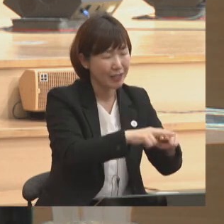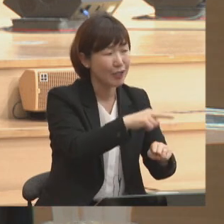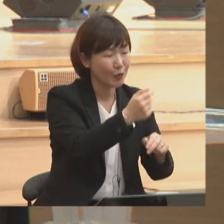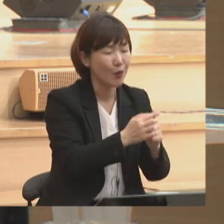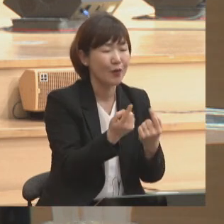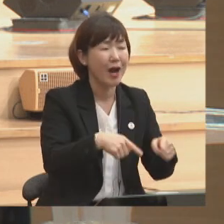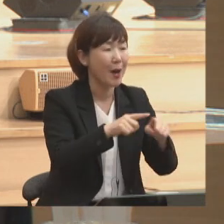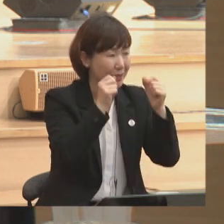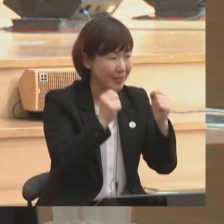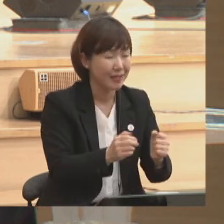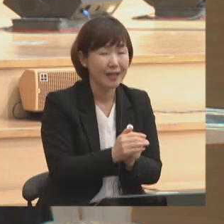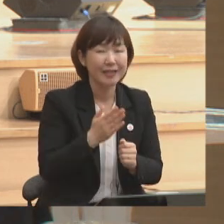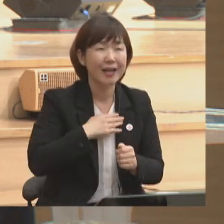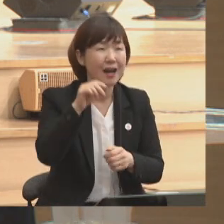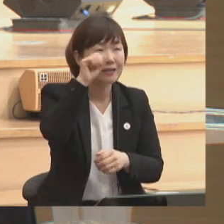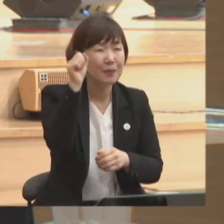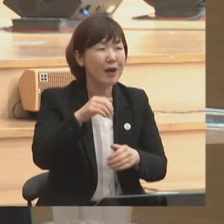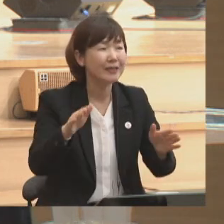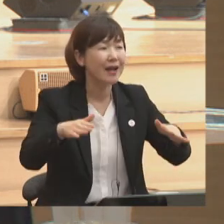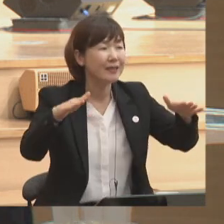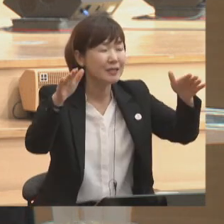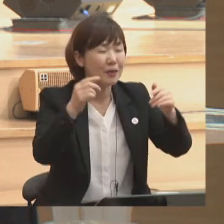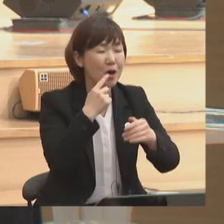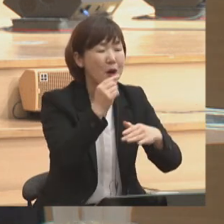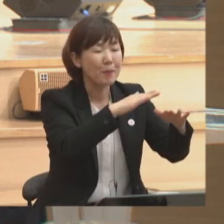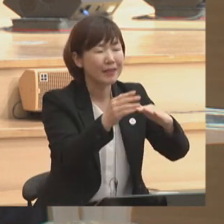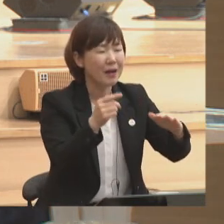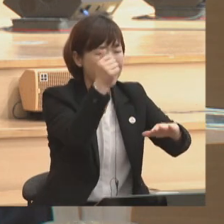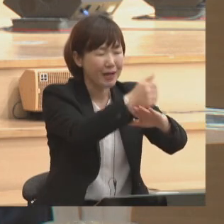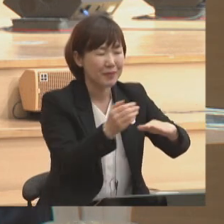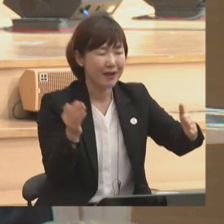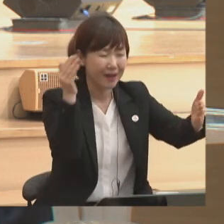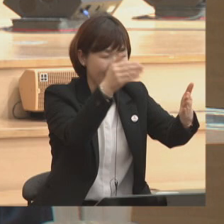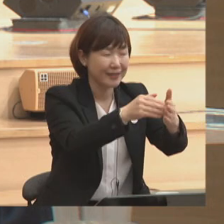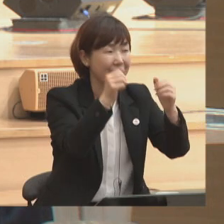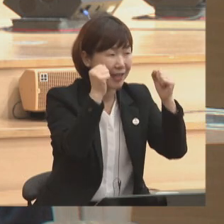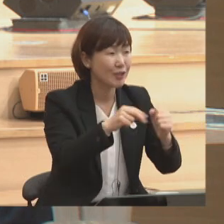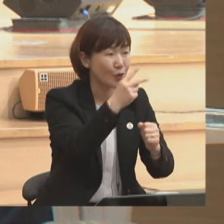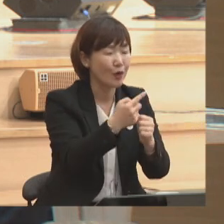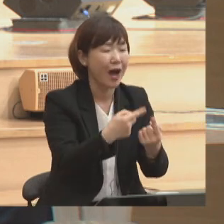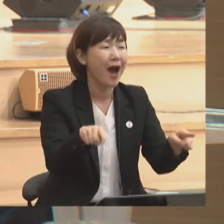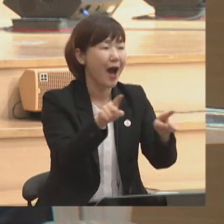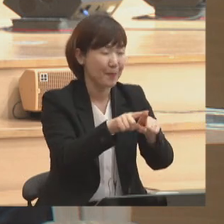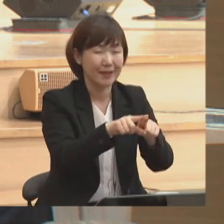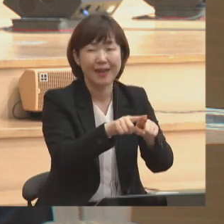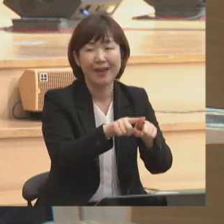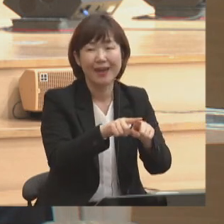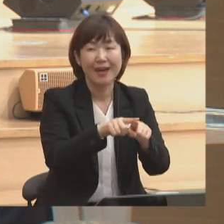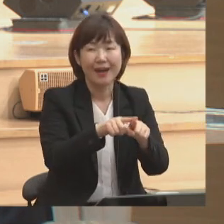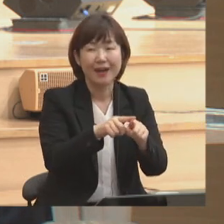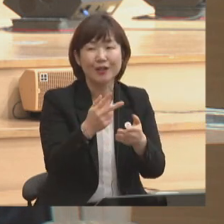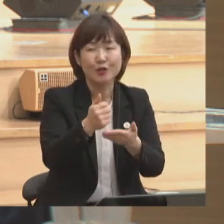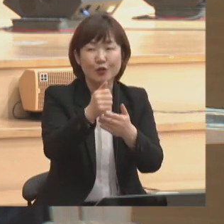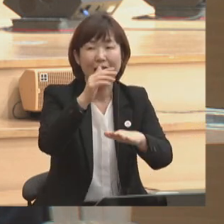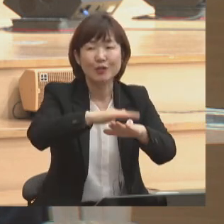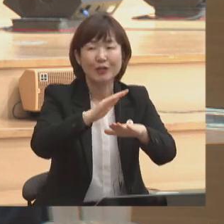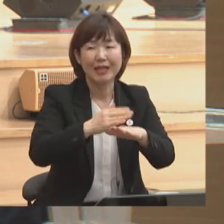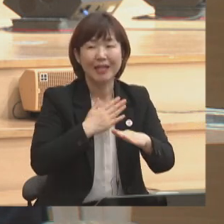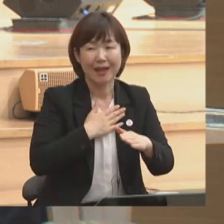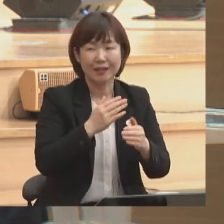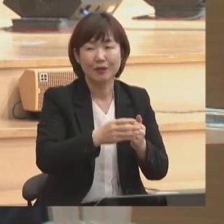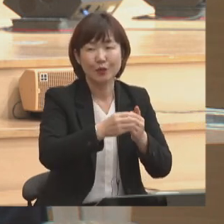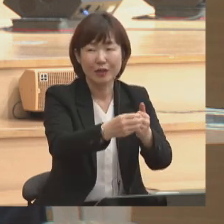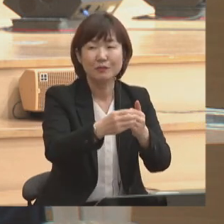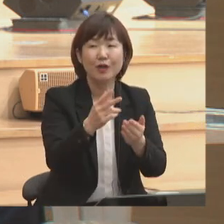계시니이다. 내가 새벽 날개를 치며 바다 끝에 가서 거주할지라도 거기서도 주의 손이 나를 인도하시며